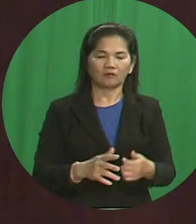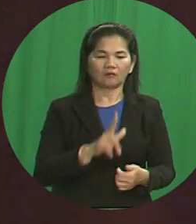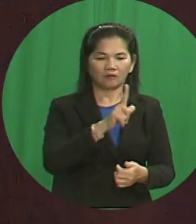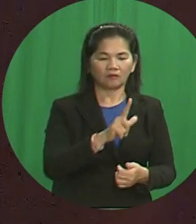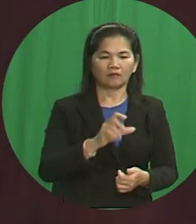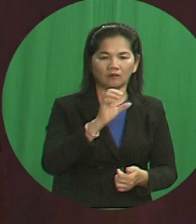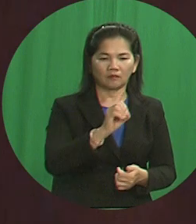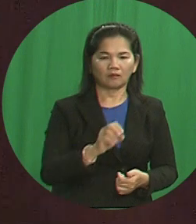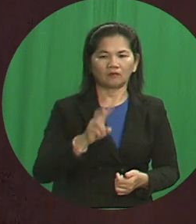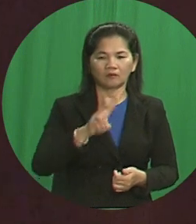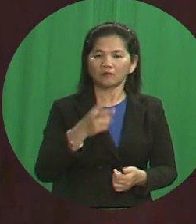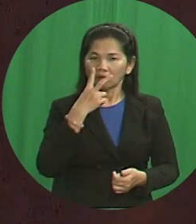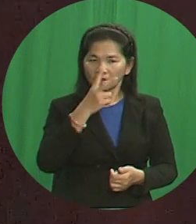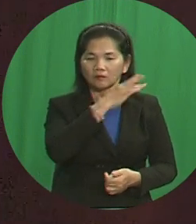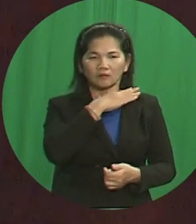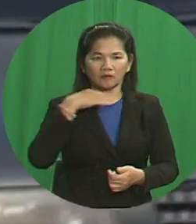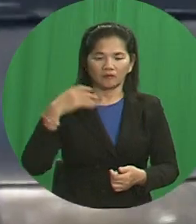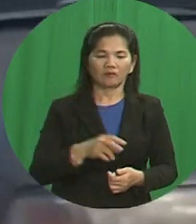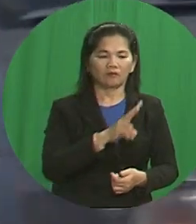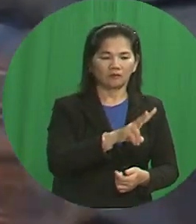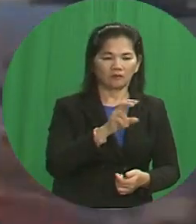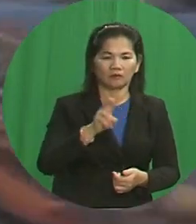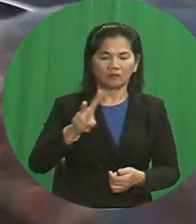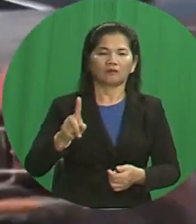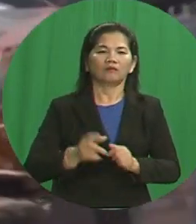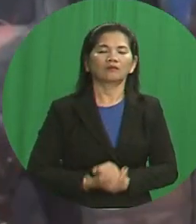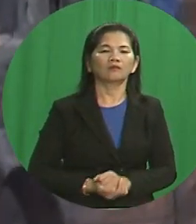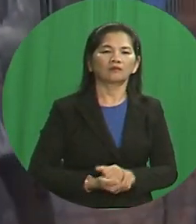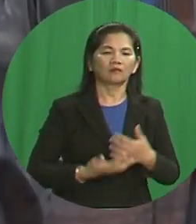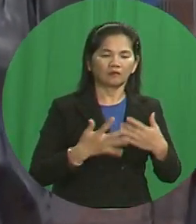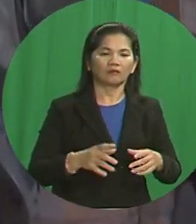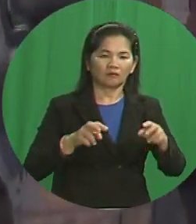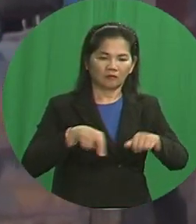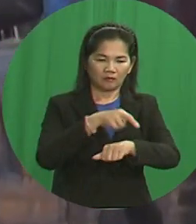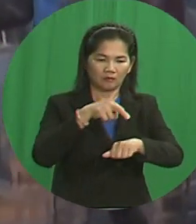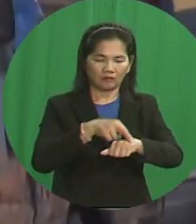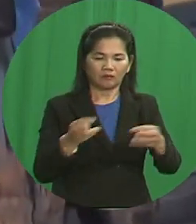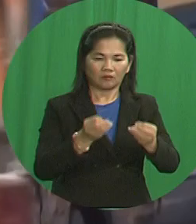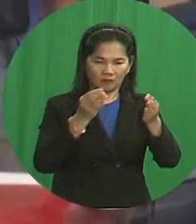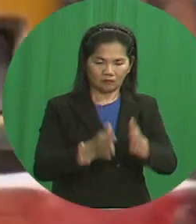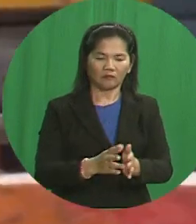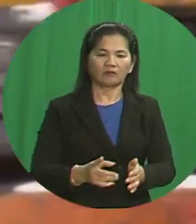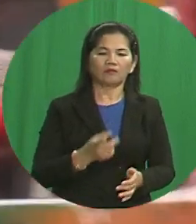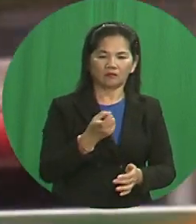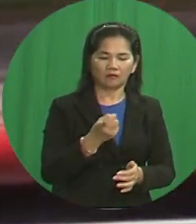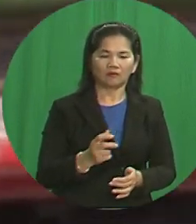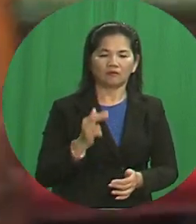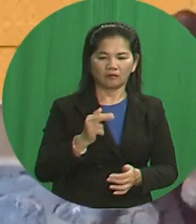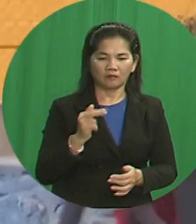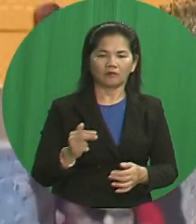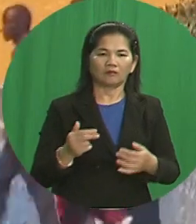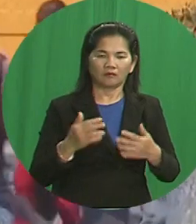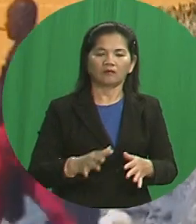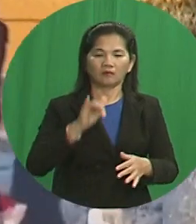Jovenel Moise ត្រូវបានគេធ្វើឃាតក្នុងឆ្នាំ2021មកនៅក្នុងឱកាសនេះលោកនាយករដ្ឋមន្ត្រីហៃទី Ariel Henry